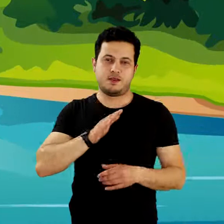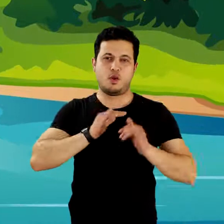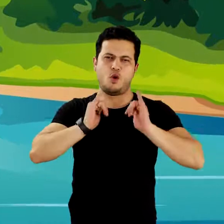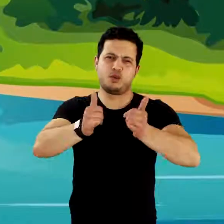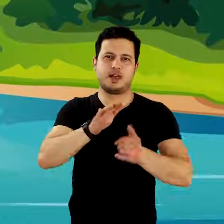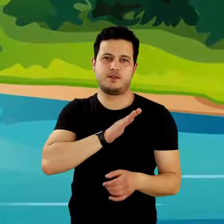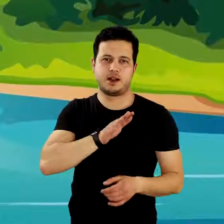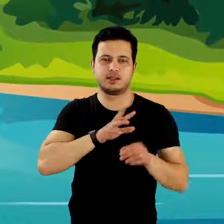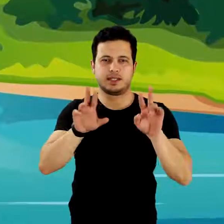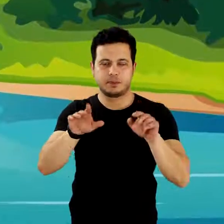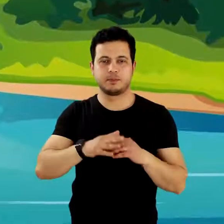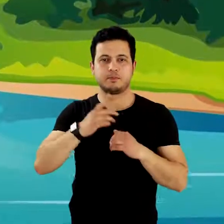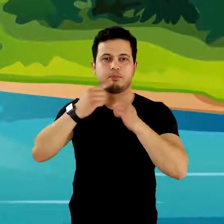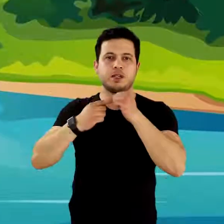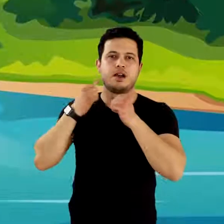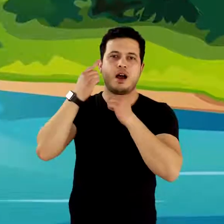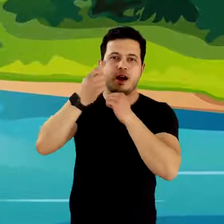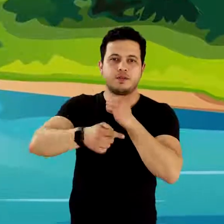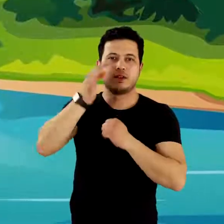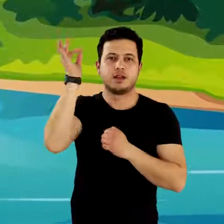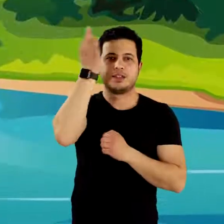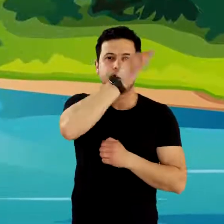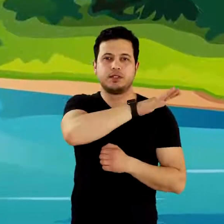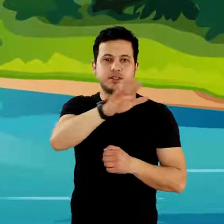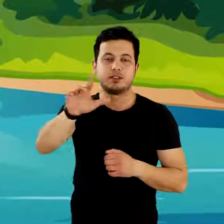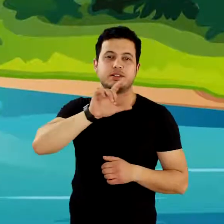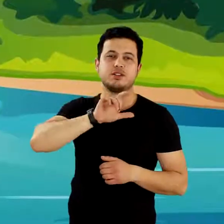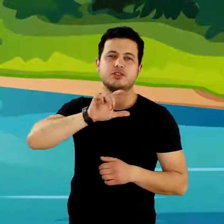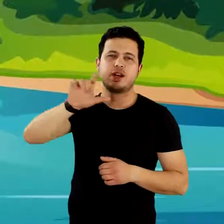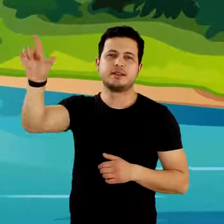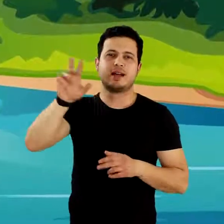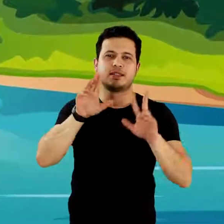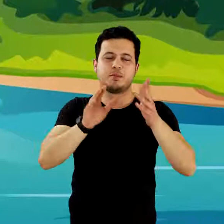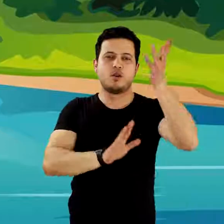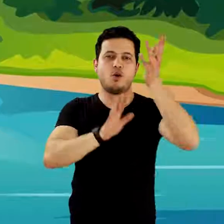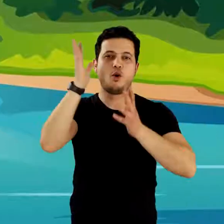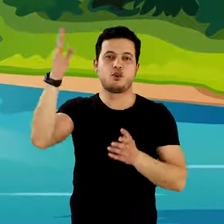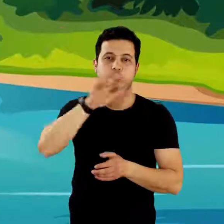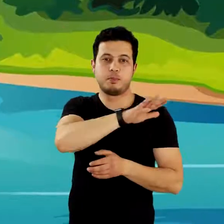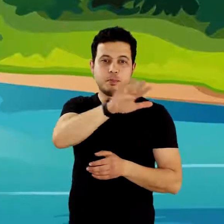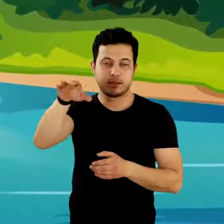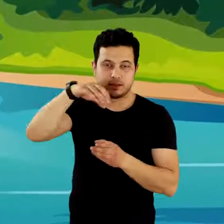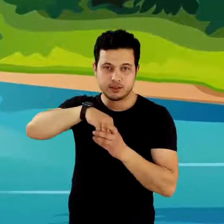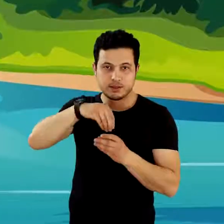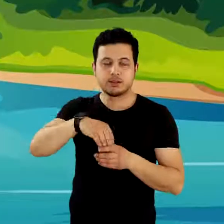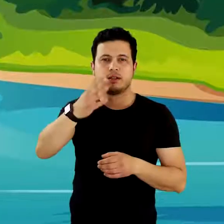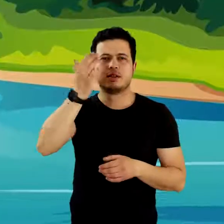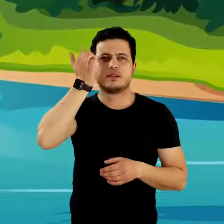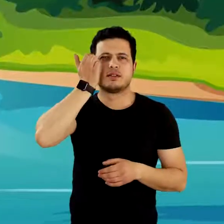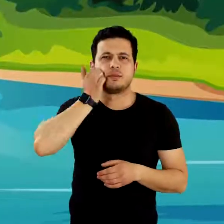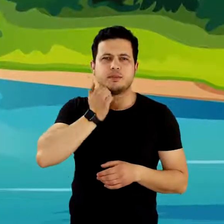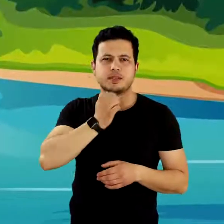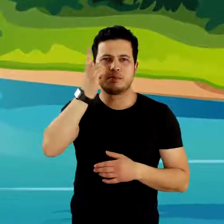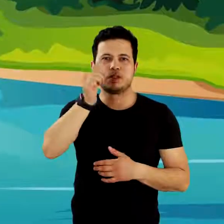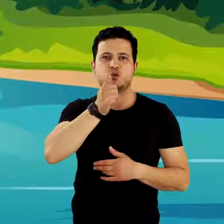Bir anda kendilerini yemyeşil cennet gibi bir ormanın içinde tertemiz küçük şirin bir